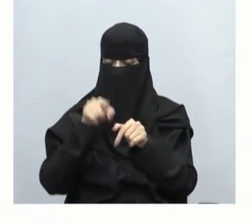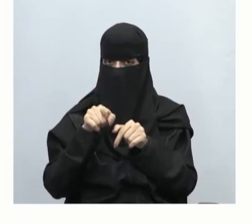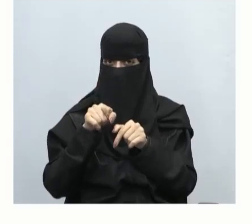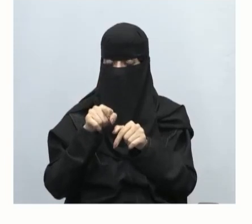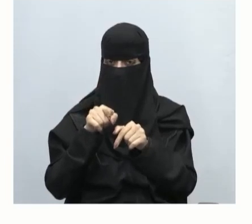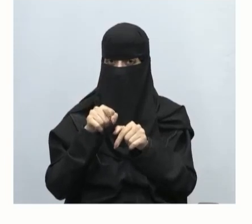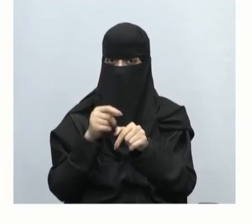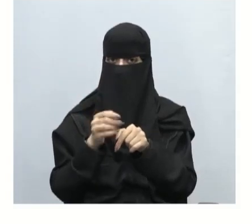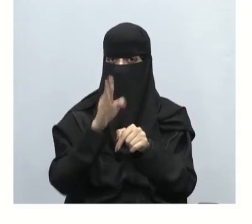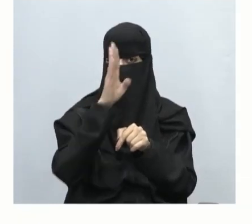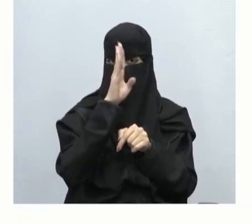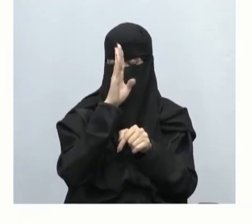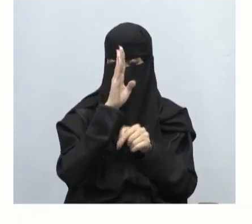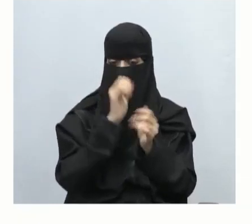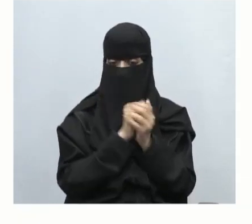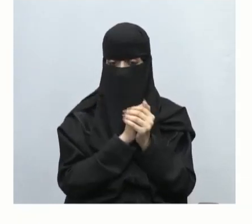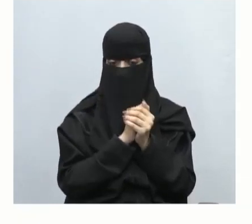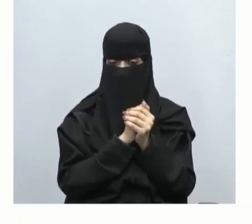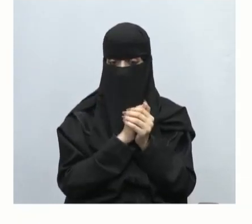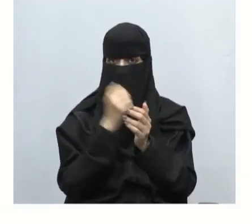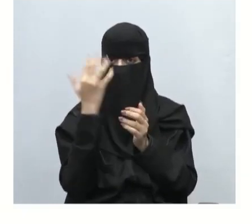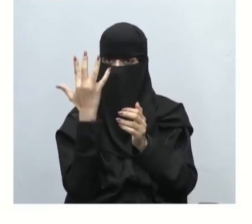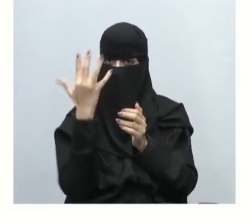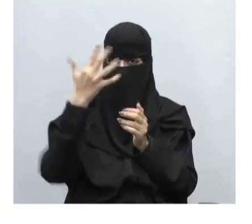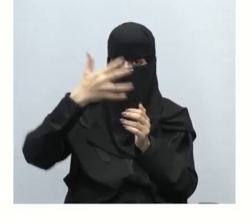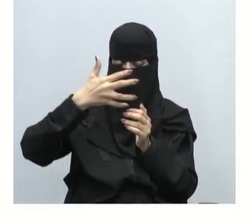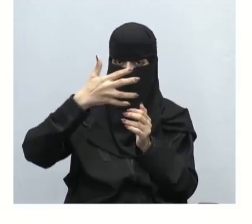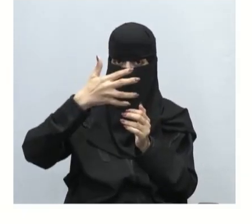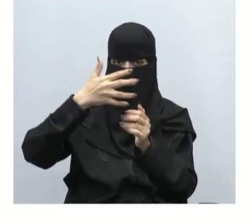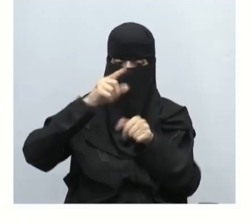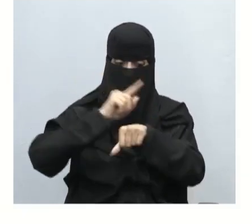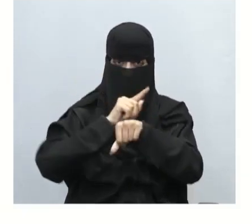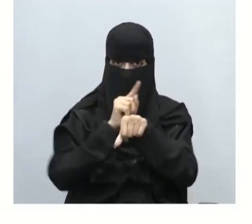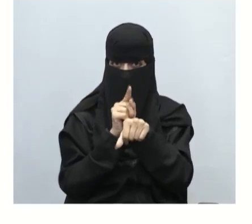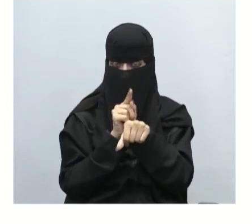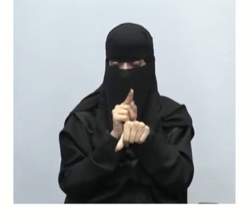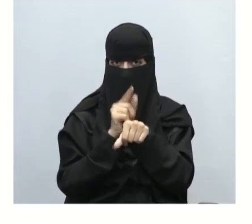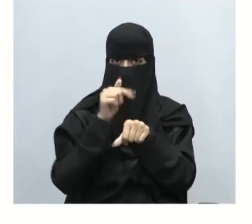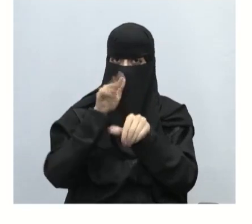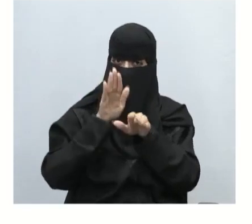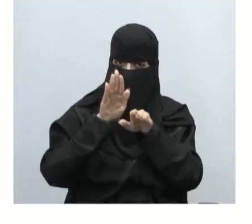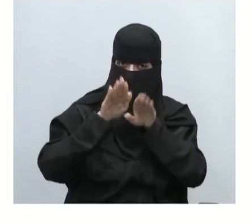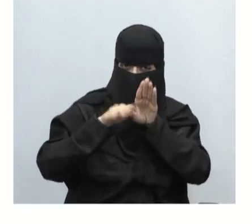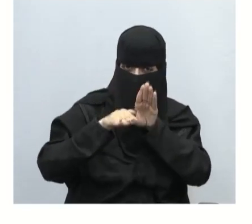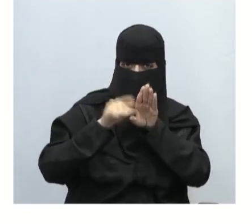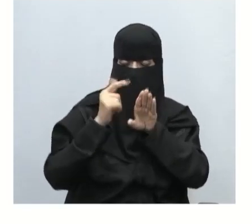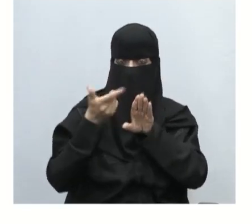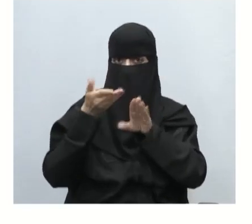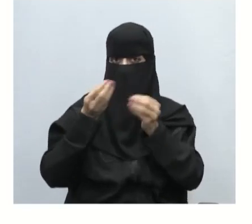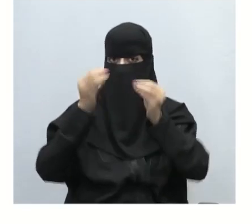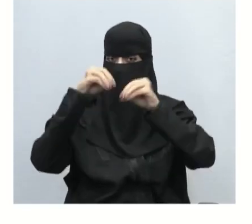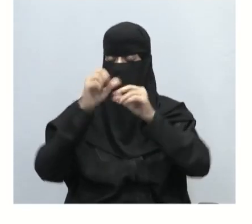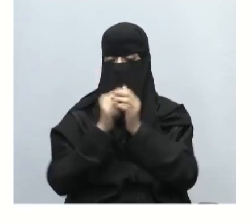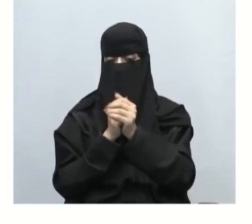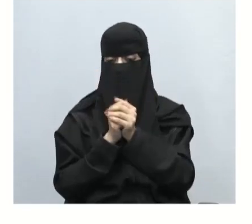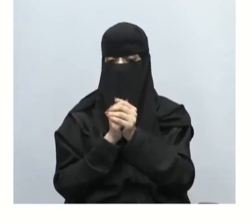لدينا مضافا اليها 55 كت في الساعه يوم الاثنين قاد عبد الله سيارته 55 كل في